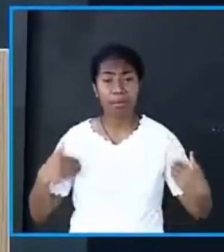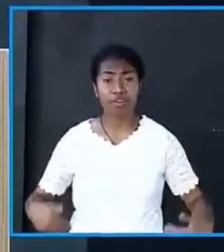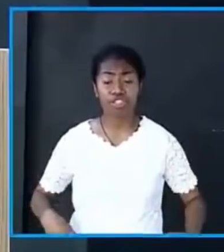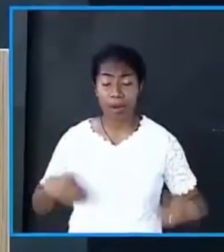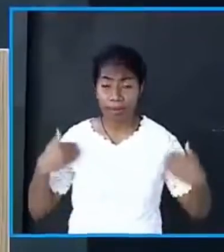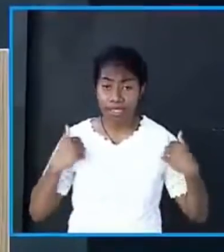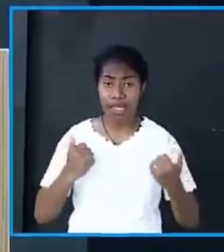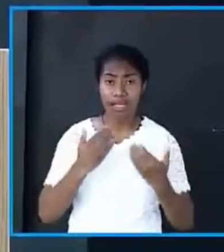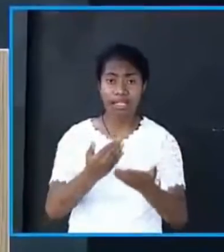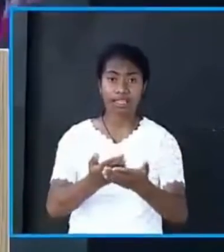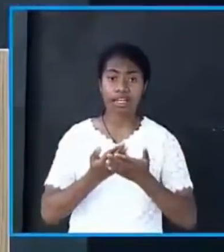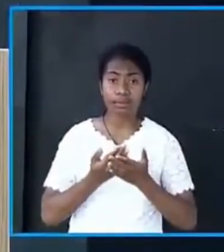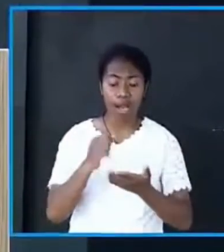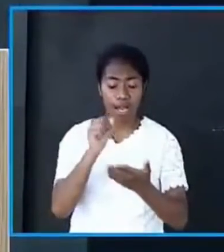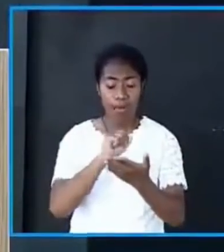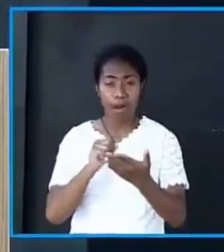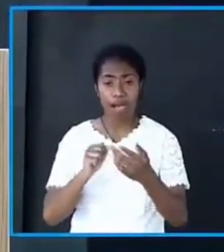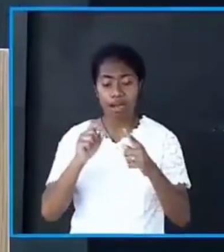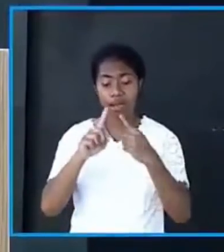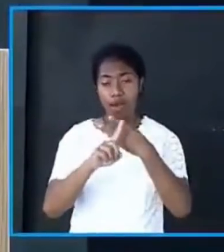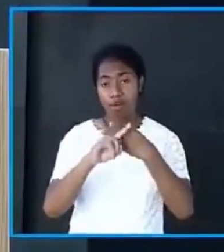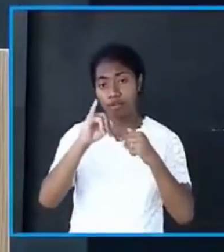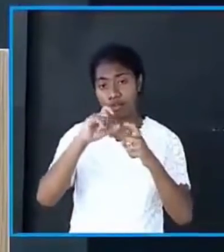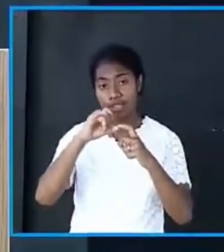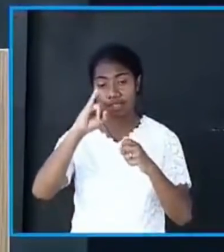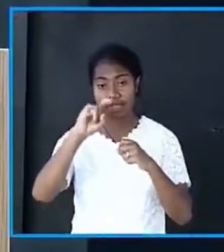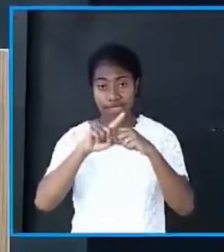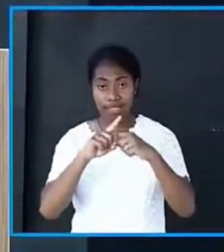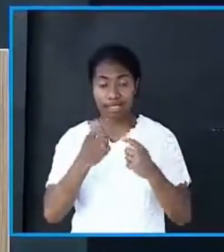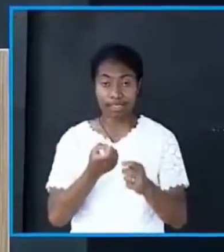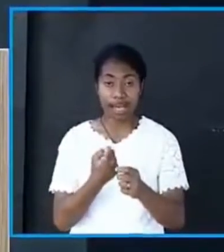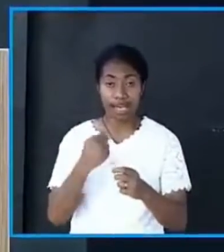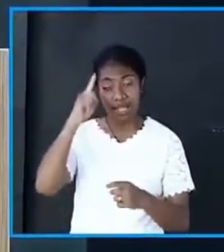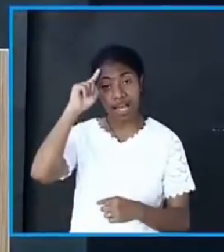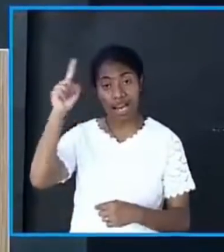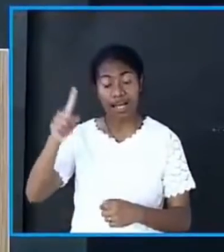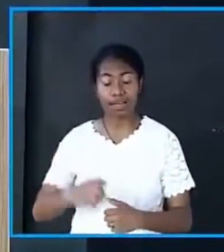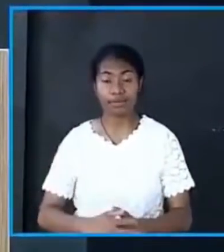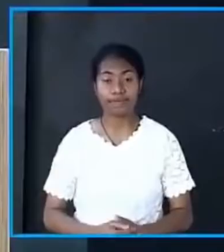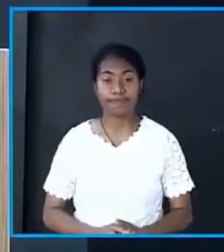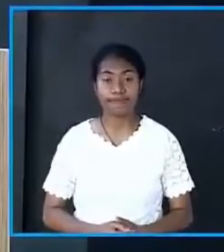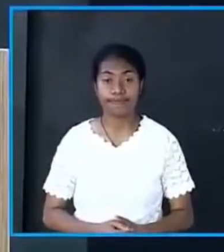menerima gambaran fisik dari Allah pada adalah tidak punya tubuh